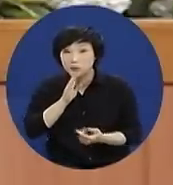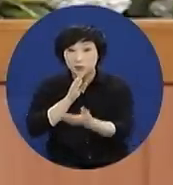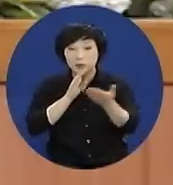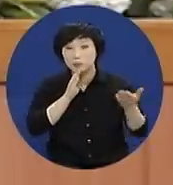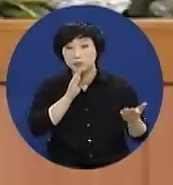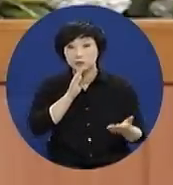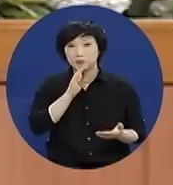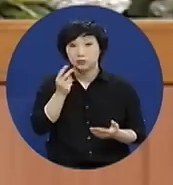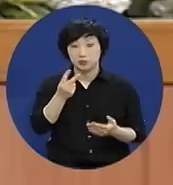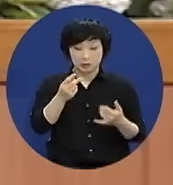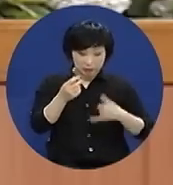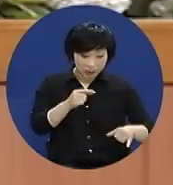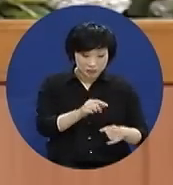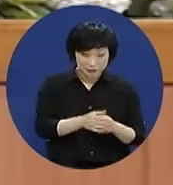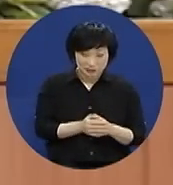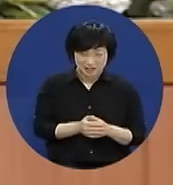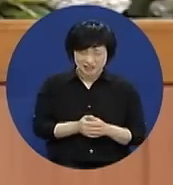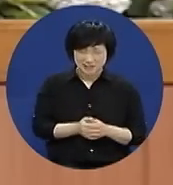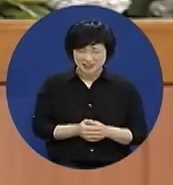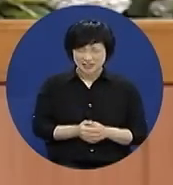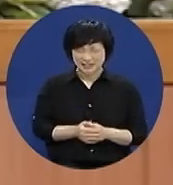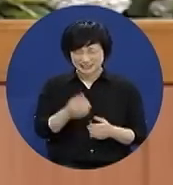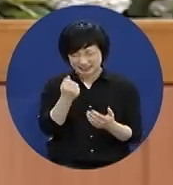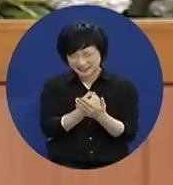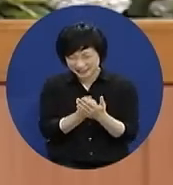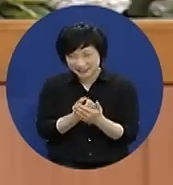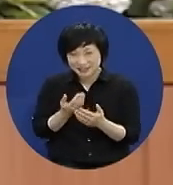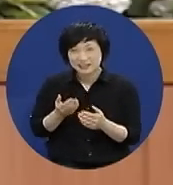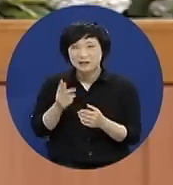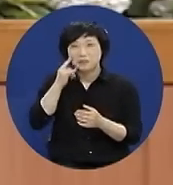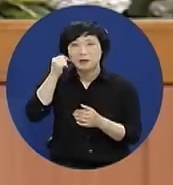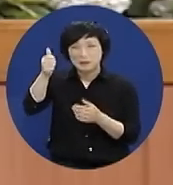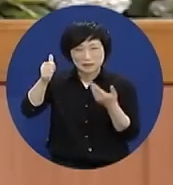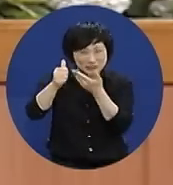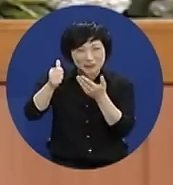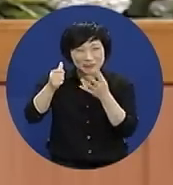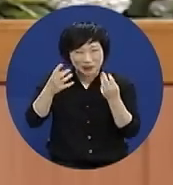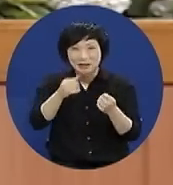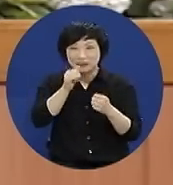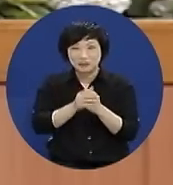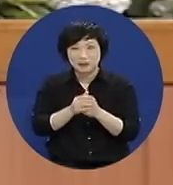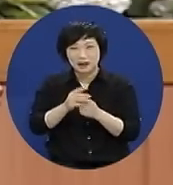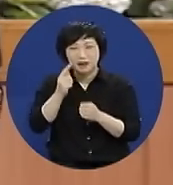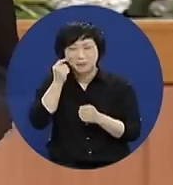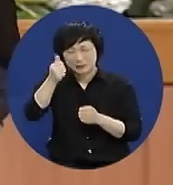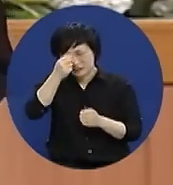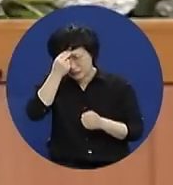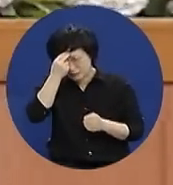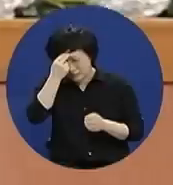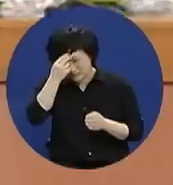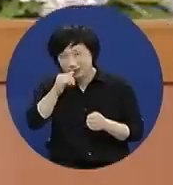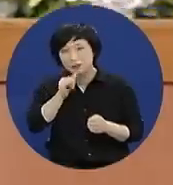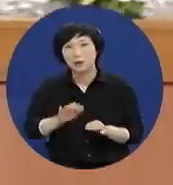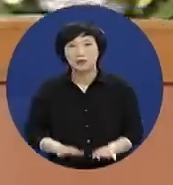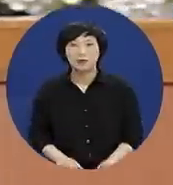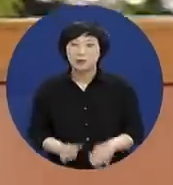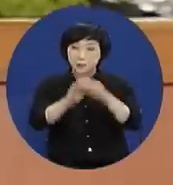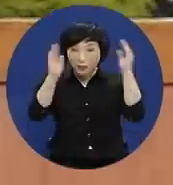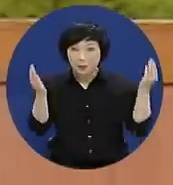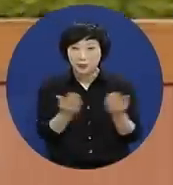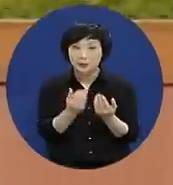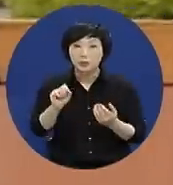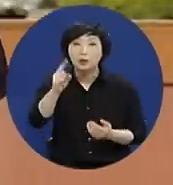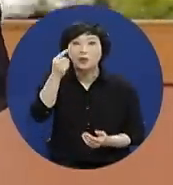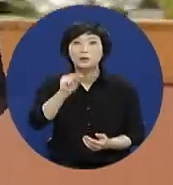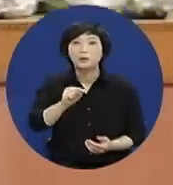悩まされます子供は父親の心を悩ませて父親は悩まされますでしょうこの